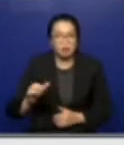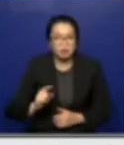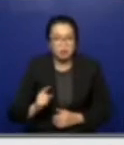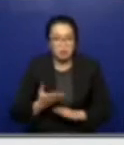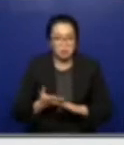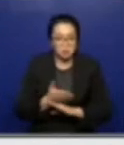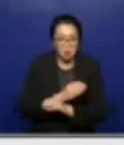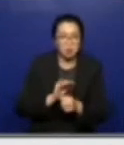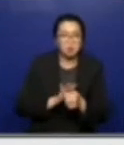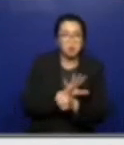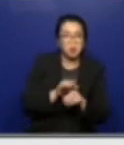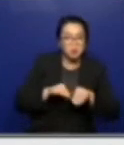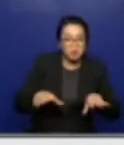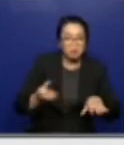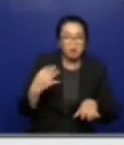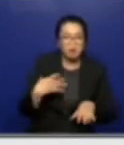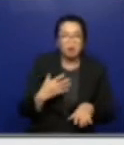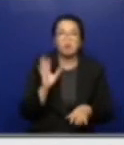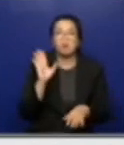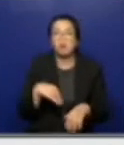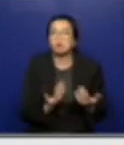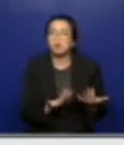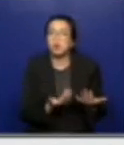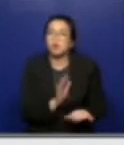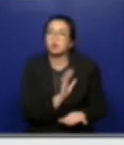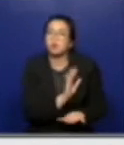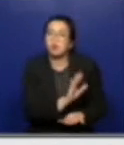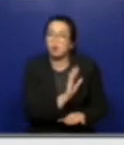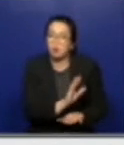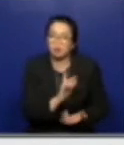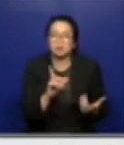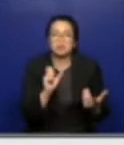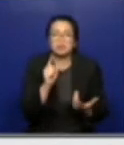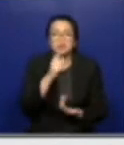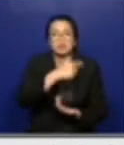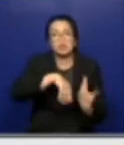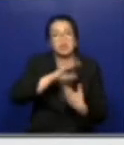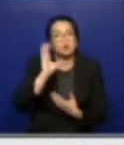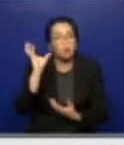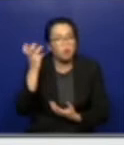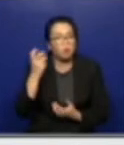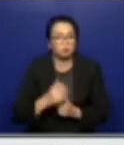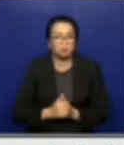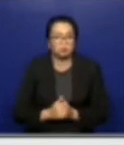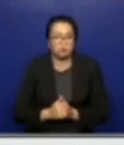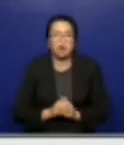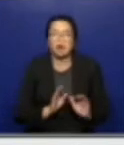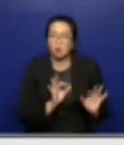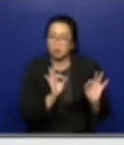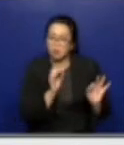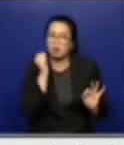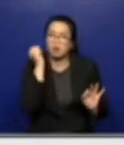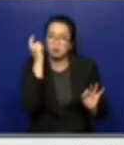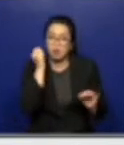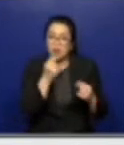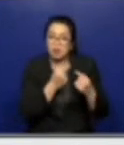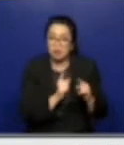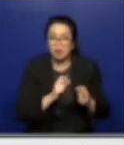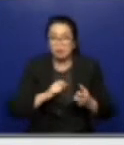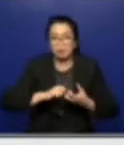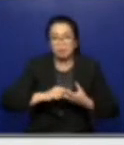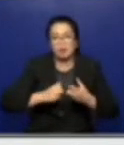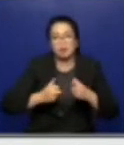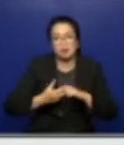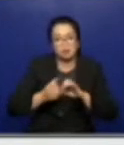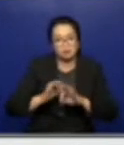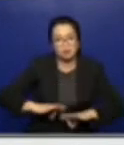ว่ามันเกิดการชะลอตัวอันนี้ก็ยอมรับครับว่ามันเกิดการชะลอตัวในเศรษฐกิจโลกจริงๆแต่ปัญหาครับท่านประธาน